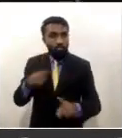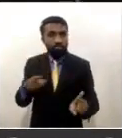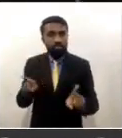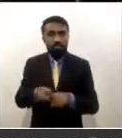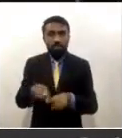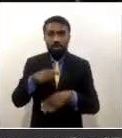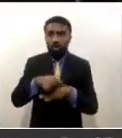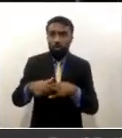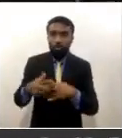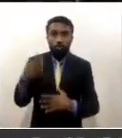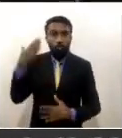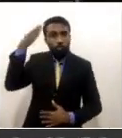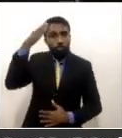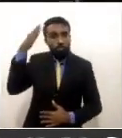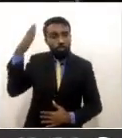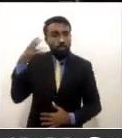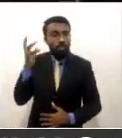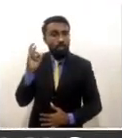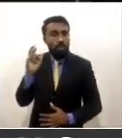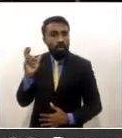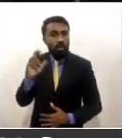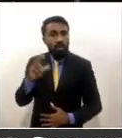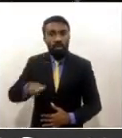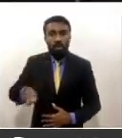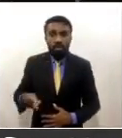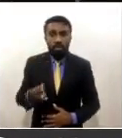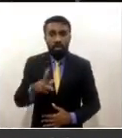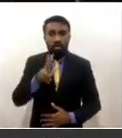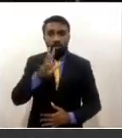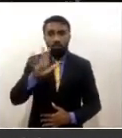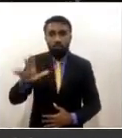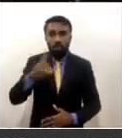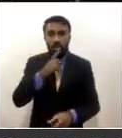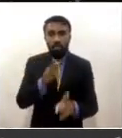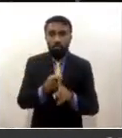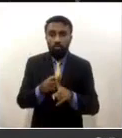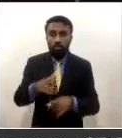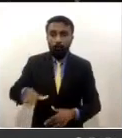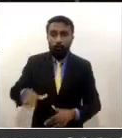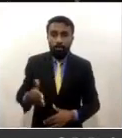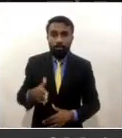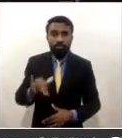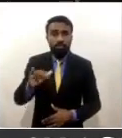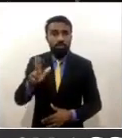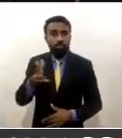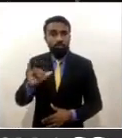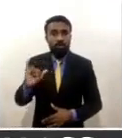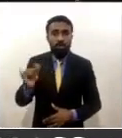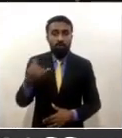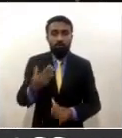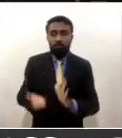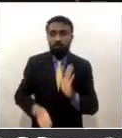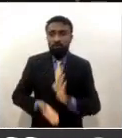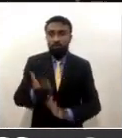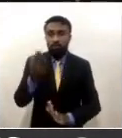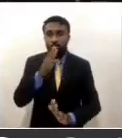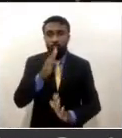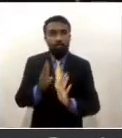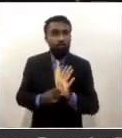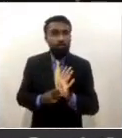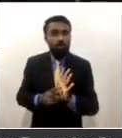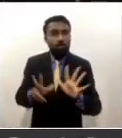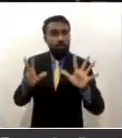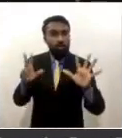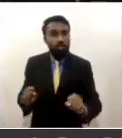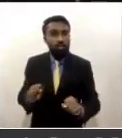වෙලා තියෙන්නේ? රුපියල් 485ට තියෙන පොල් තෙල් කිලෝ එක දැන් 580ට 600ට නැගලා අපි තුමා පොඩ්ඩක් මෙට්‍රික් ටෝන් 8000 බලන්න වැඩි කරලා රුපියල් 50000කින් විතර